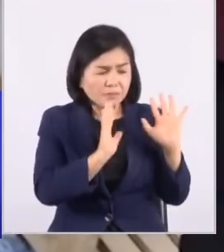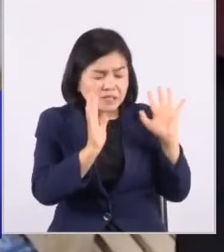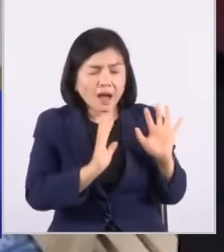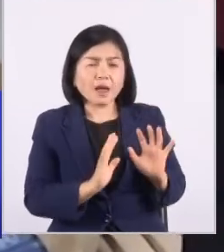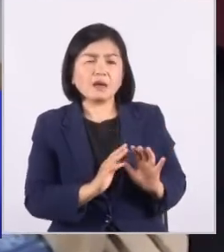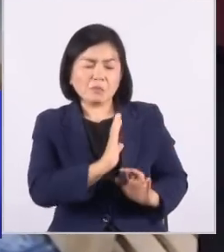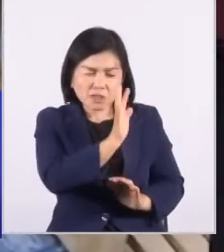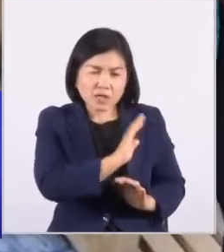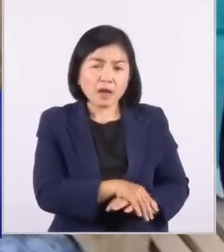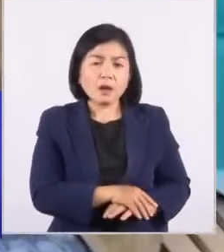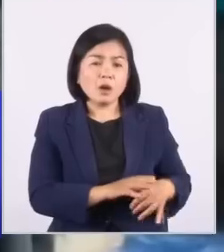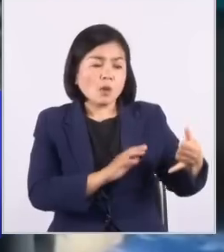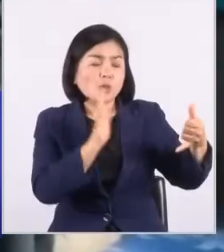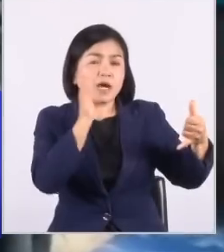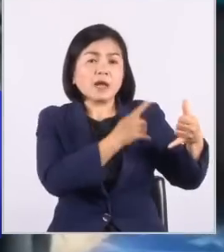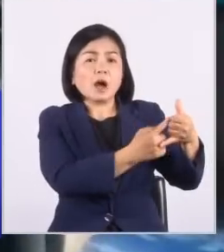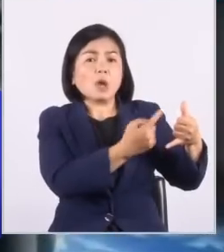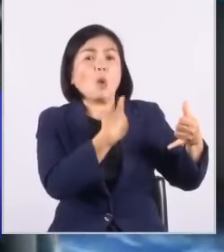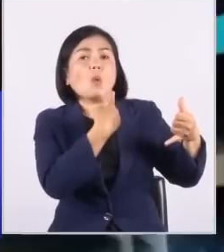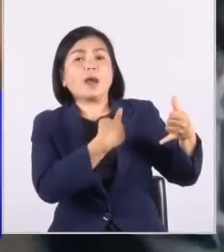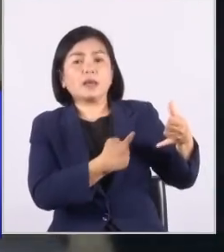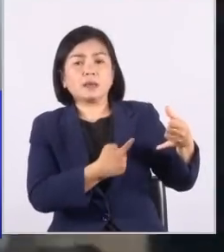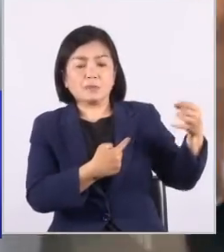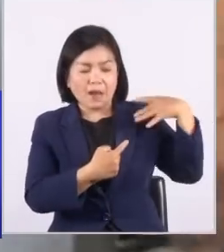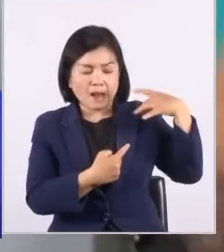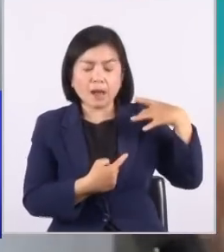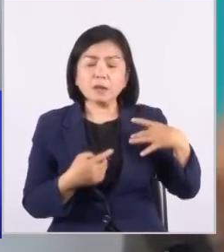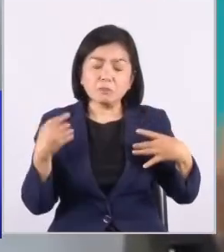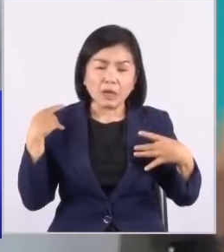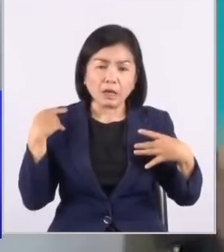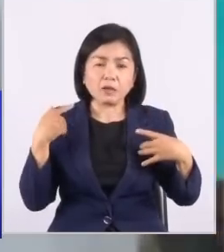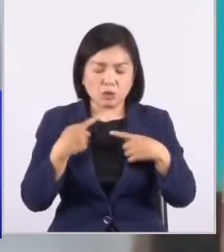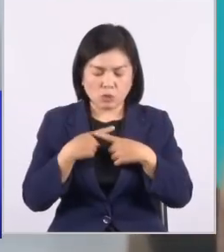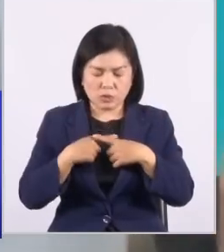ล้วก็ยังโวยวายแถมผมยังเจ็บตัวด้วยค่ะ